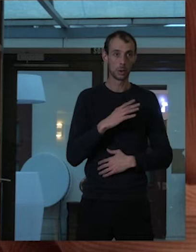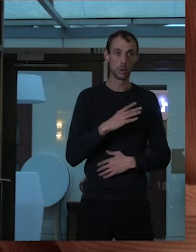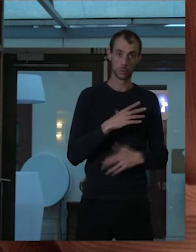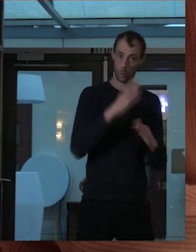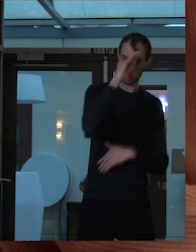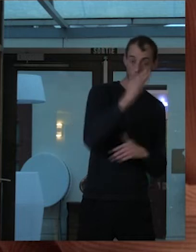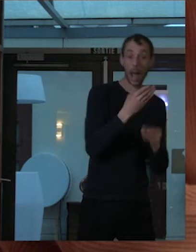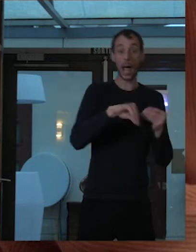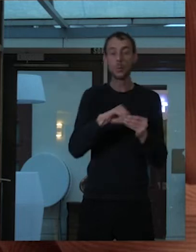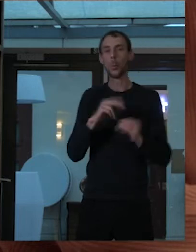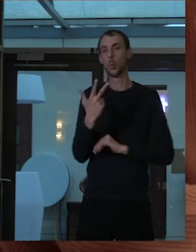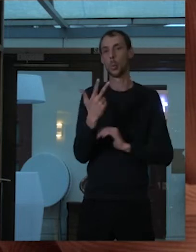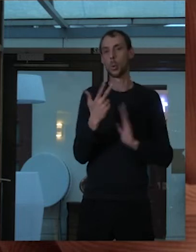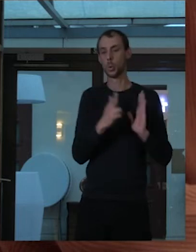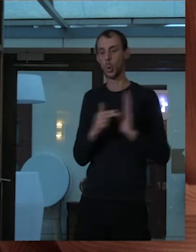un petit peu